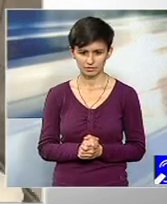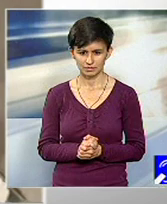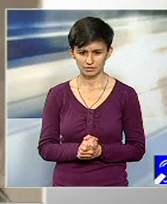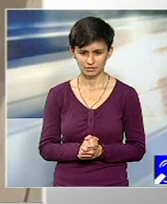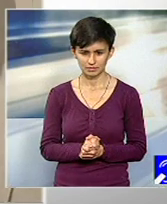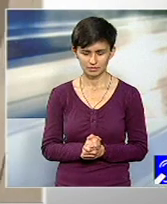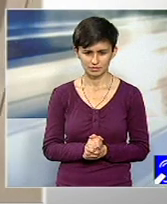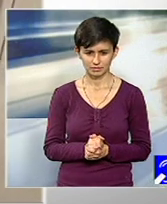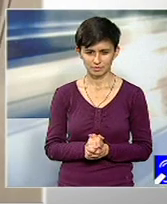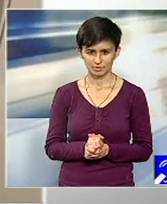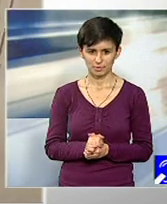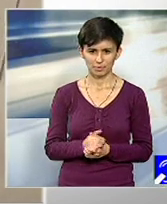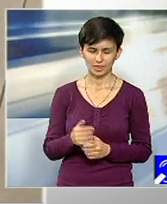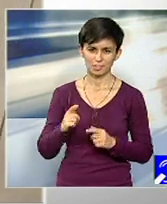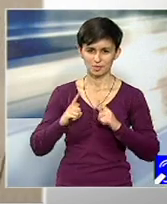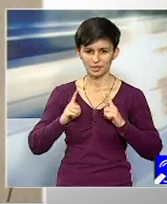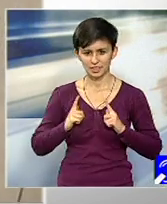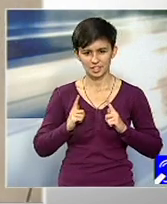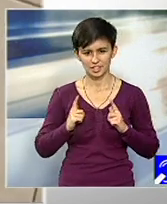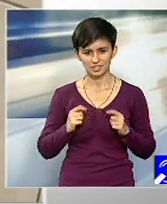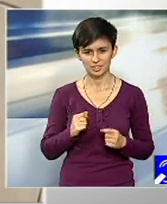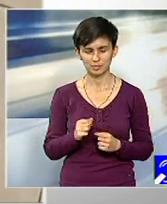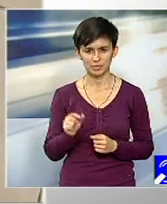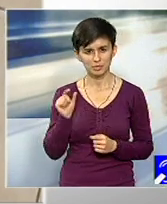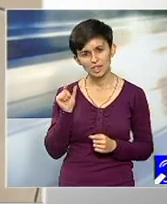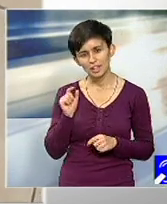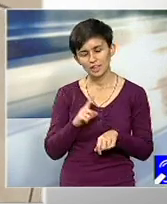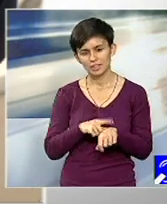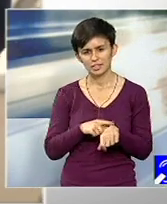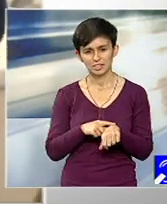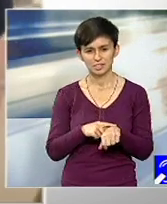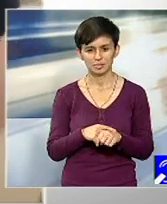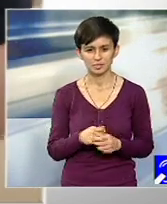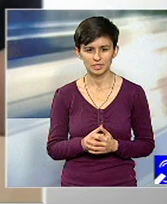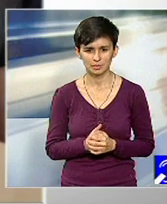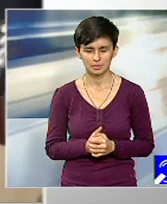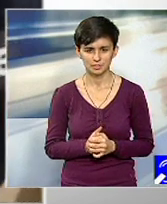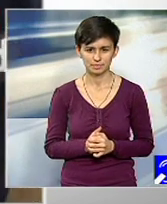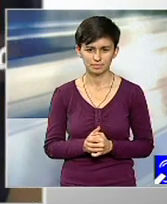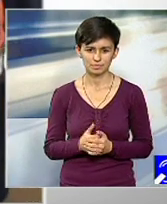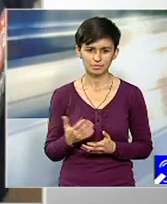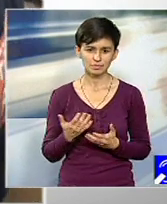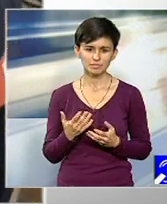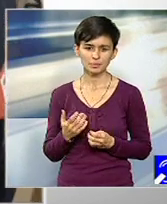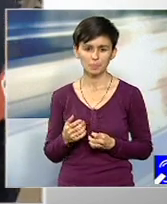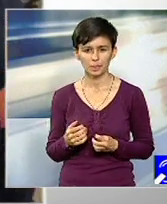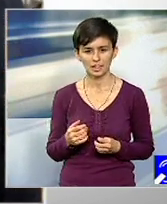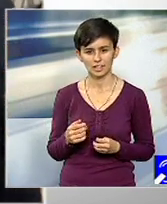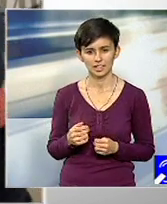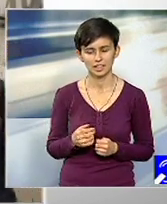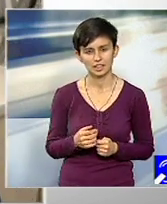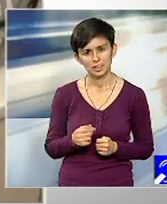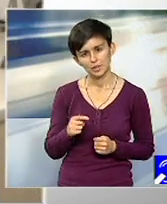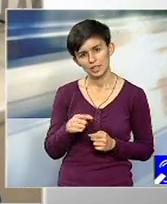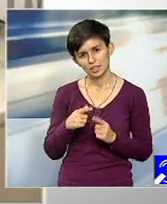Și acum, Ralu, stăm și așteptăm? Așteptăm un pic, pe care punem pe tine un pic de ulei. Așa, deci Raluca